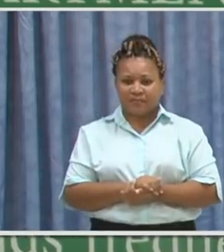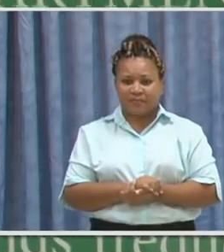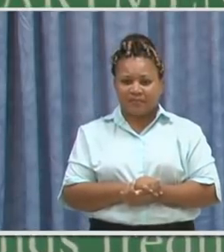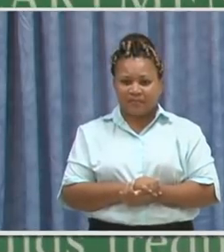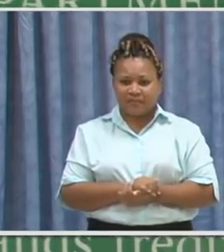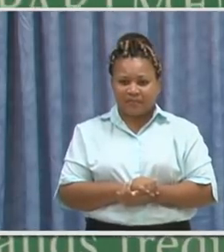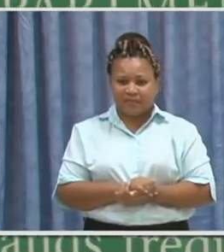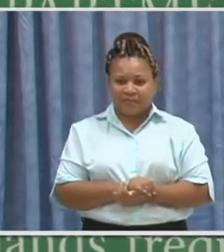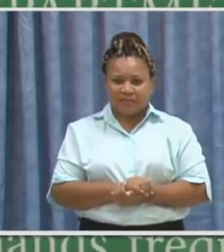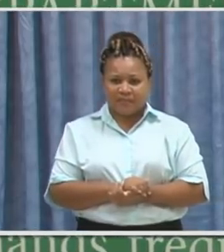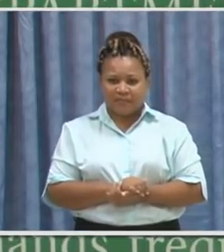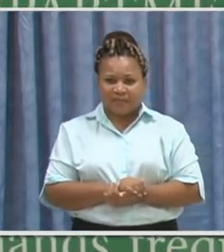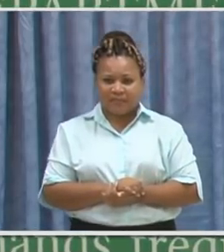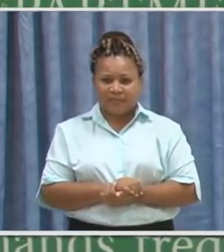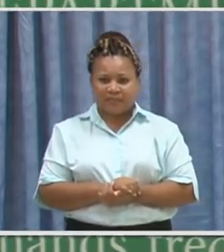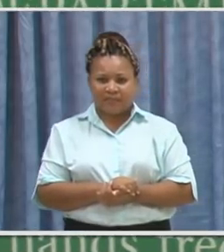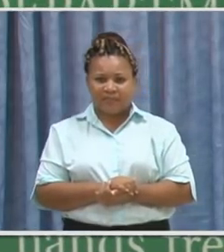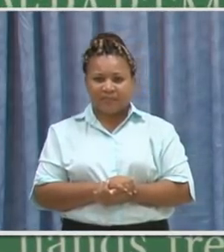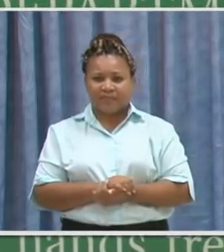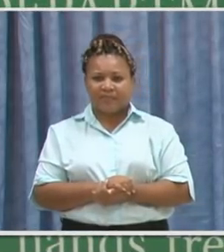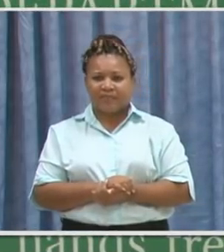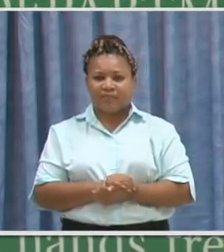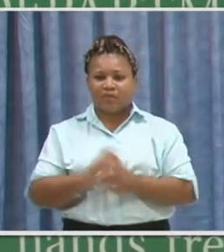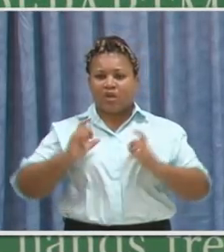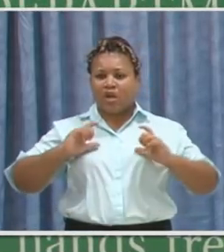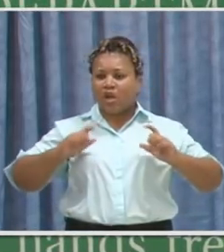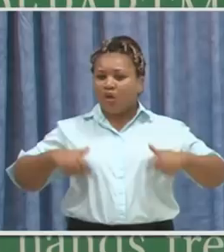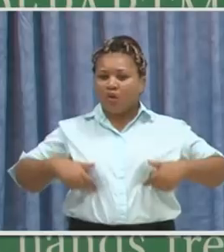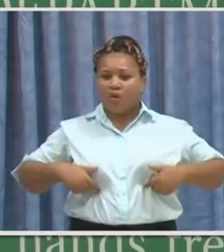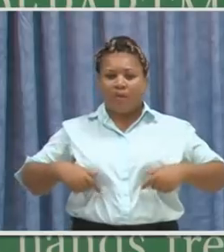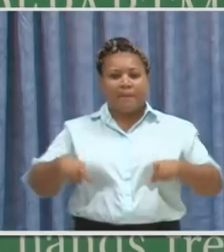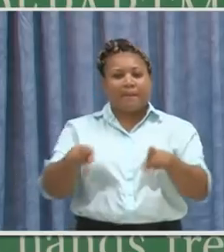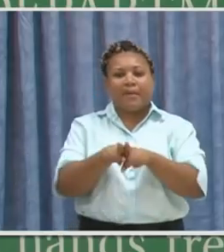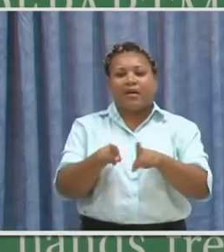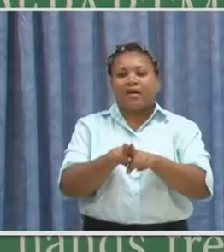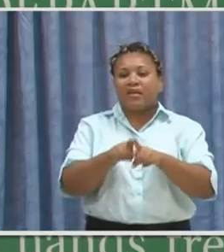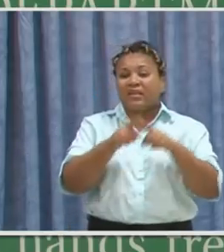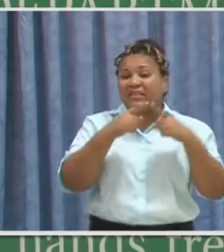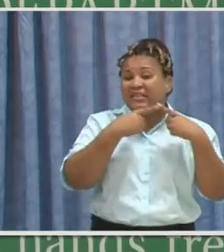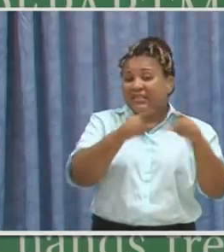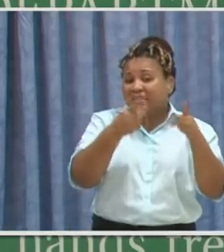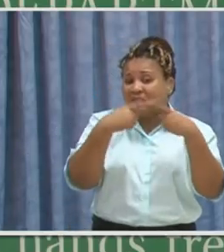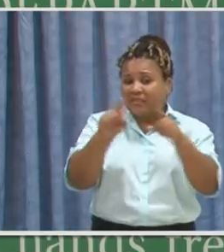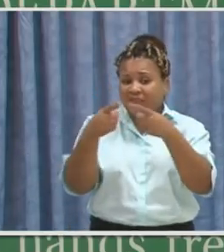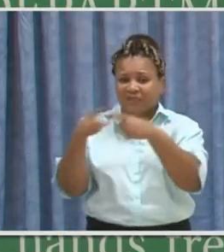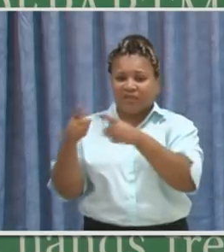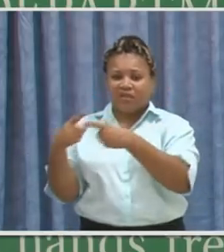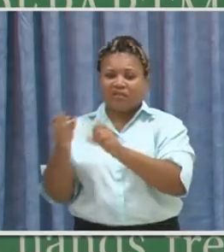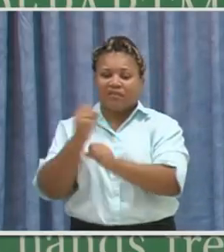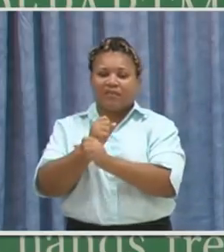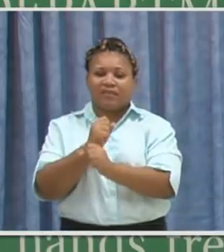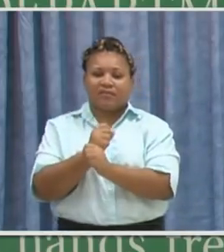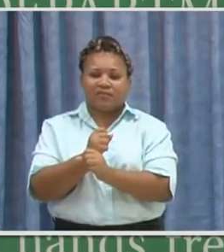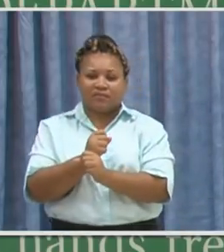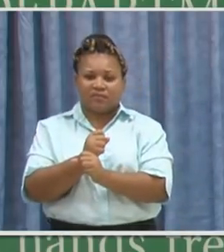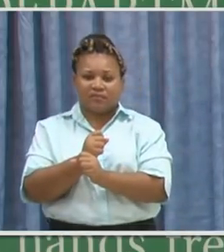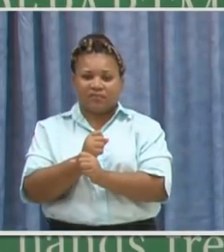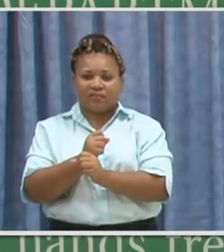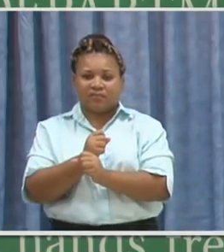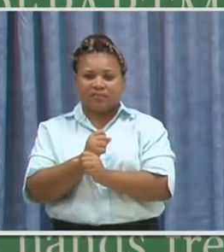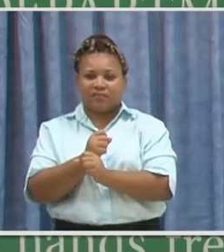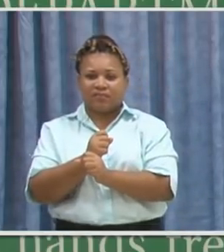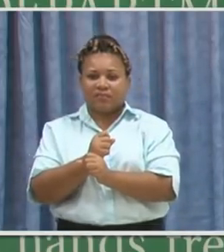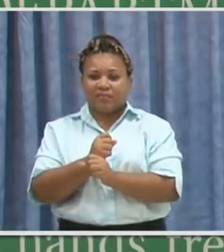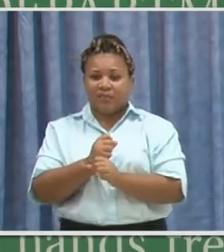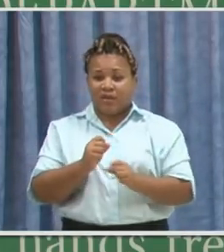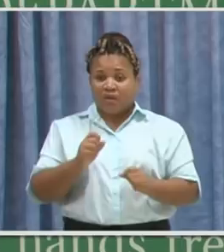nous travaille très proche avec l'école au fait l'école il y a un bon département qui ne pour un bon semaine peut travailler